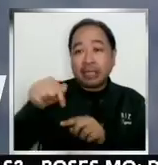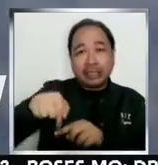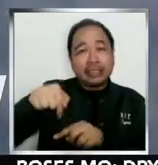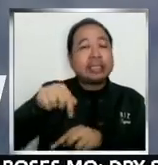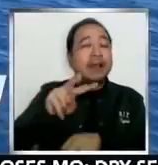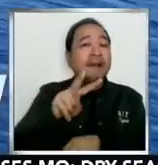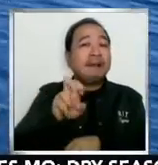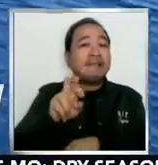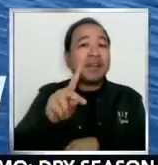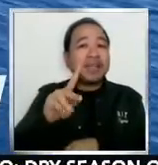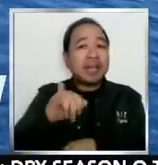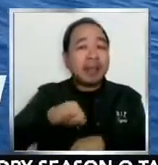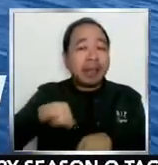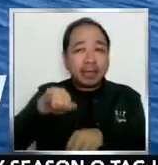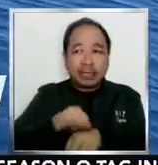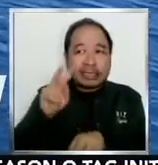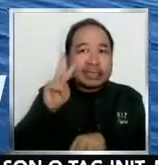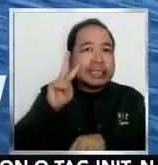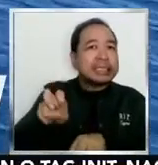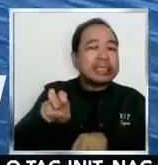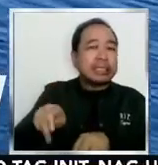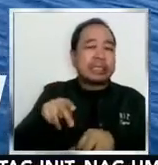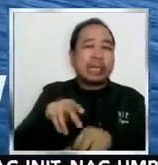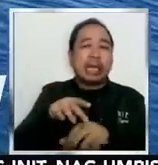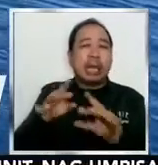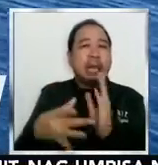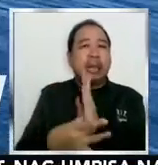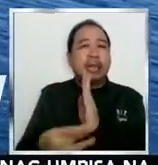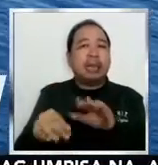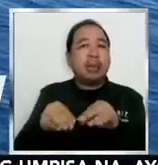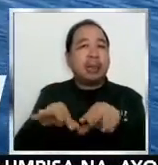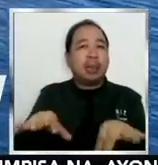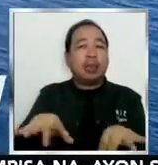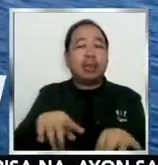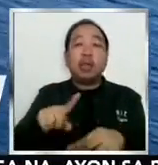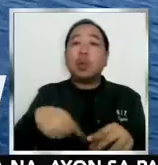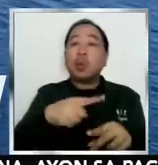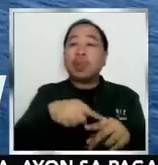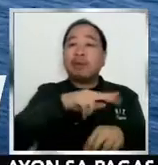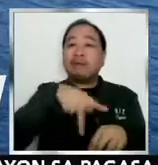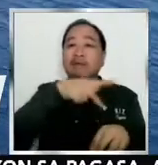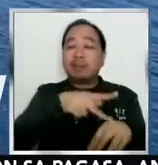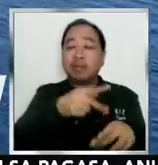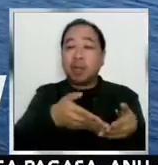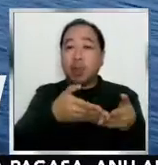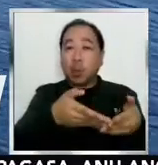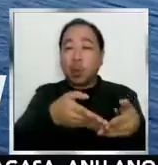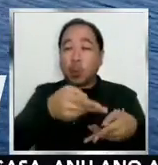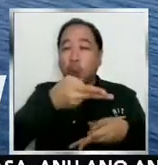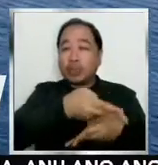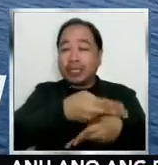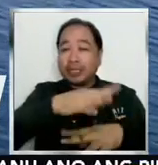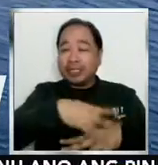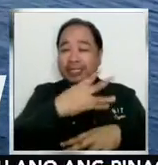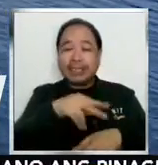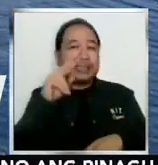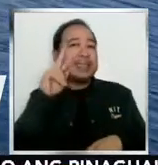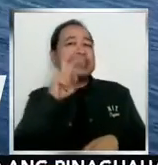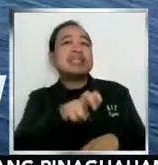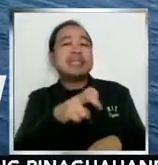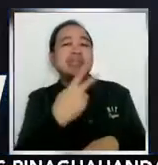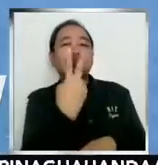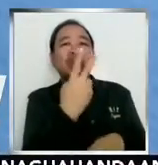rin nililinis. Pero nang mag-aerial survey ang Philippine Coast Guard kahapon, nakitaan na rin ng oil patches ang 2 barangay ng